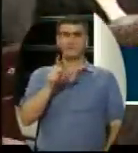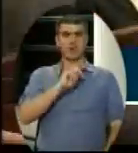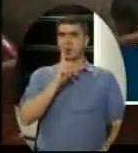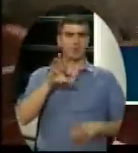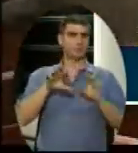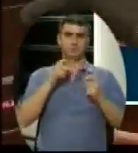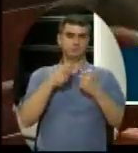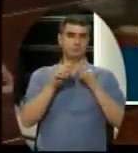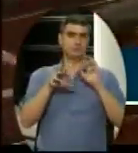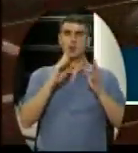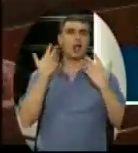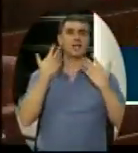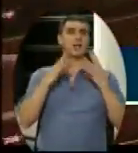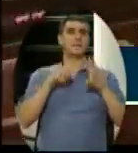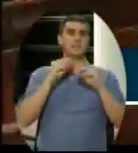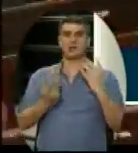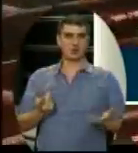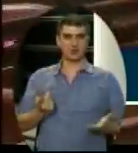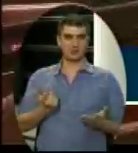אווירת בחירות. אין את כל ה...